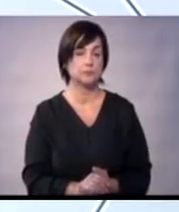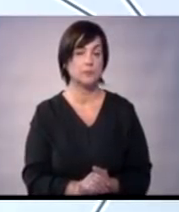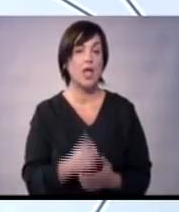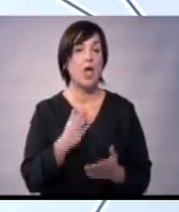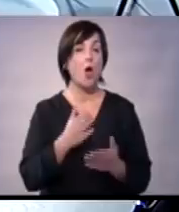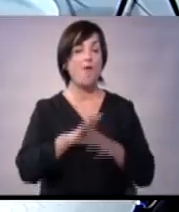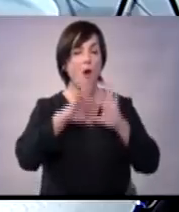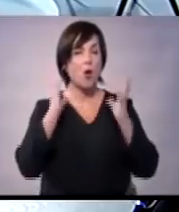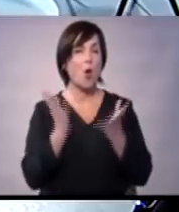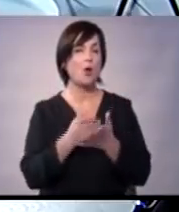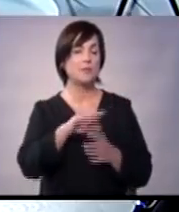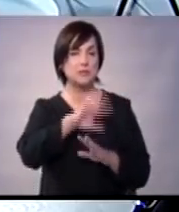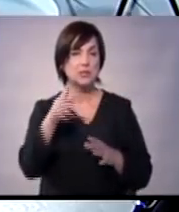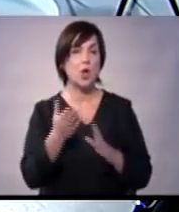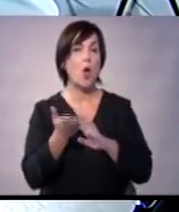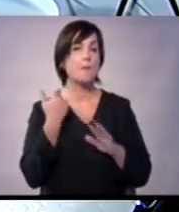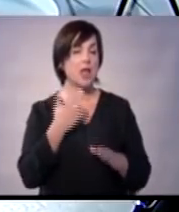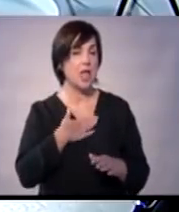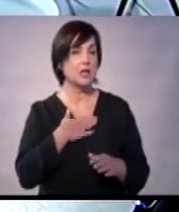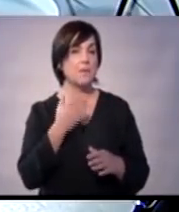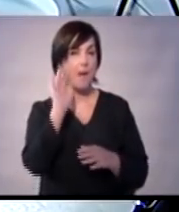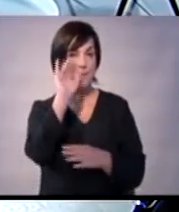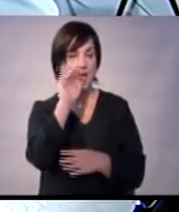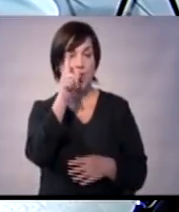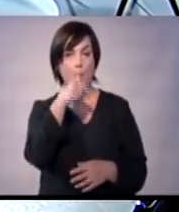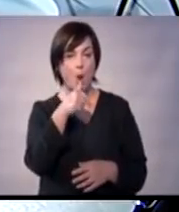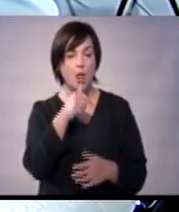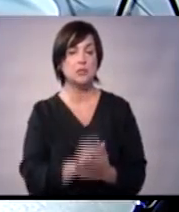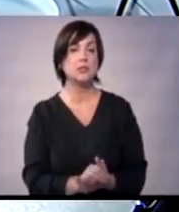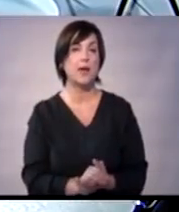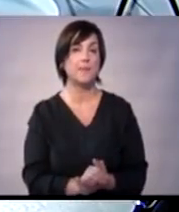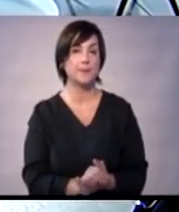Гледате, тоа е збир на околности, кој што претходно јас ги имам пријавено во полиција.